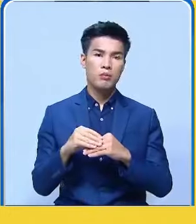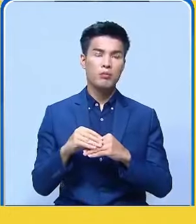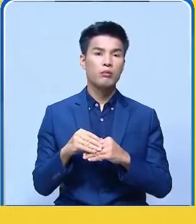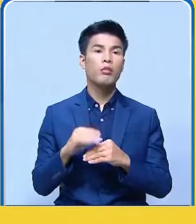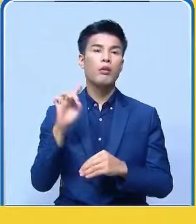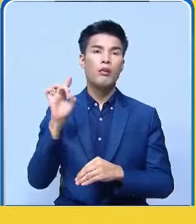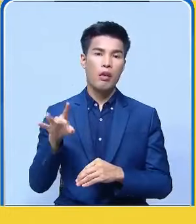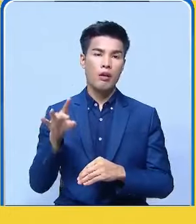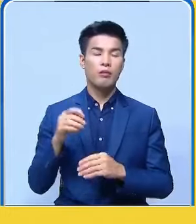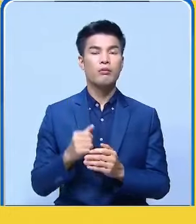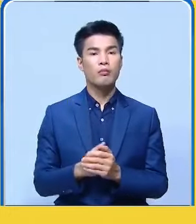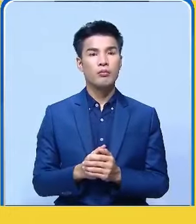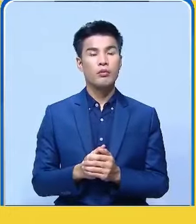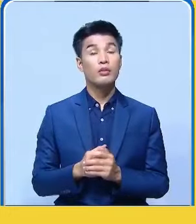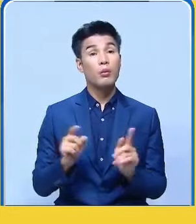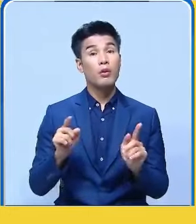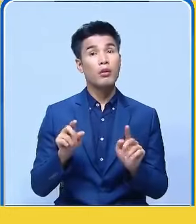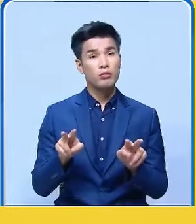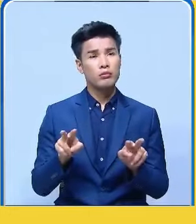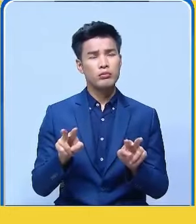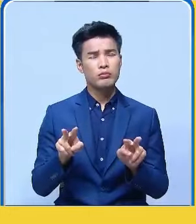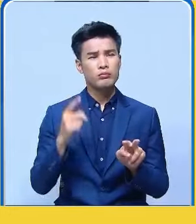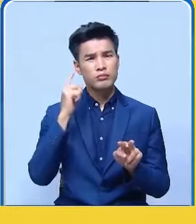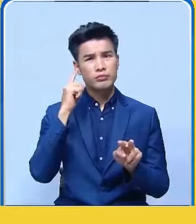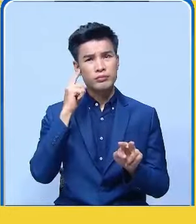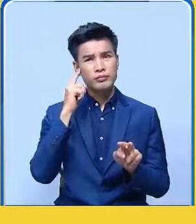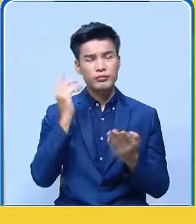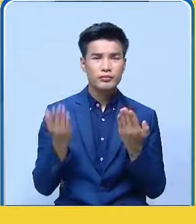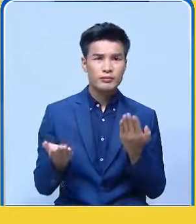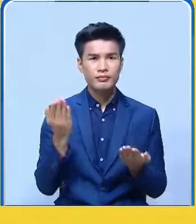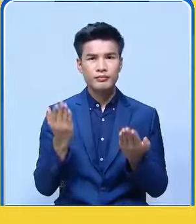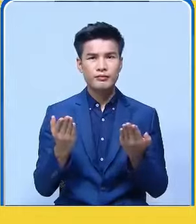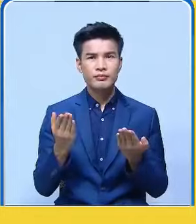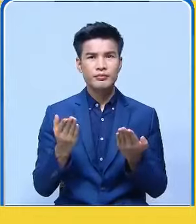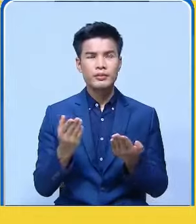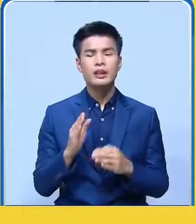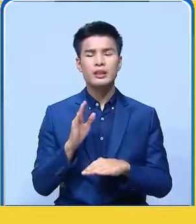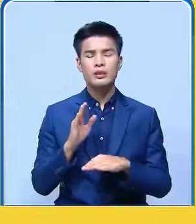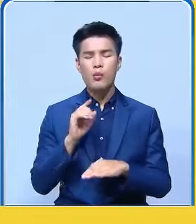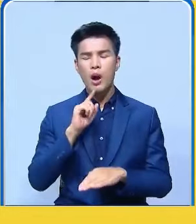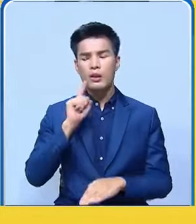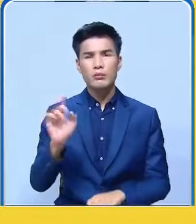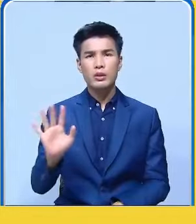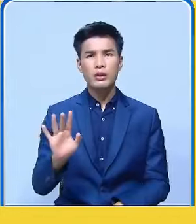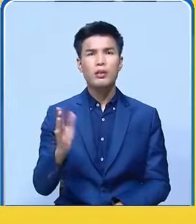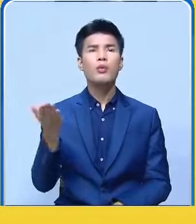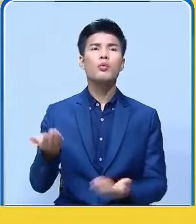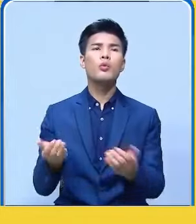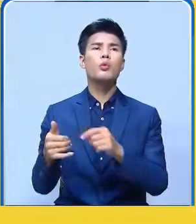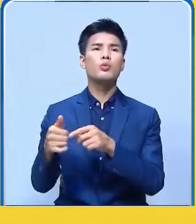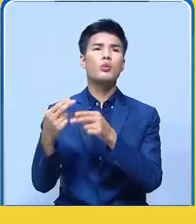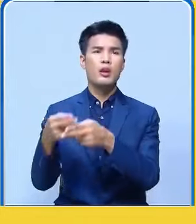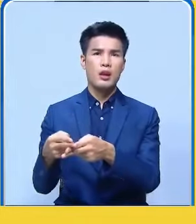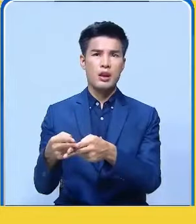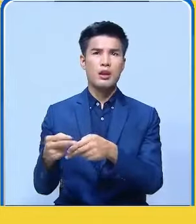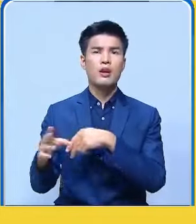ใหญ่นะคะแต่หลายคนก็บอกว่าคือก็หลายคนก็ไม่อยากจะบอกซ้ำเติมหรอกแต่บางคนก็บอกว่าก็คือลูกแม่เป็